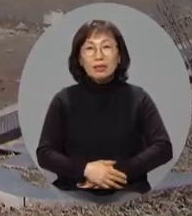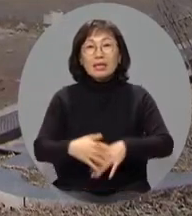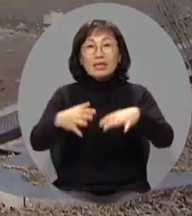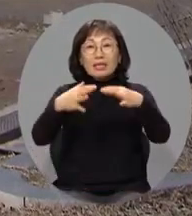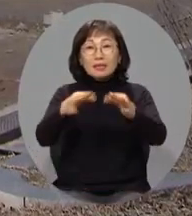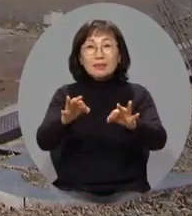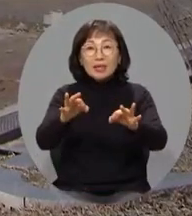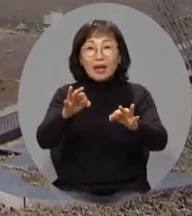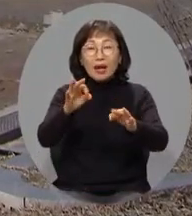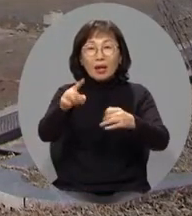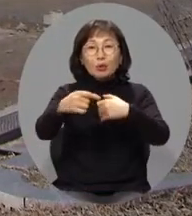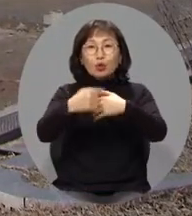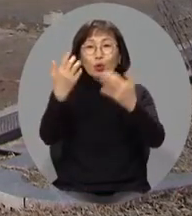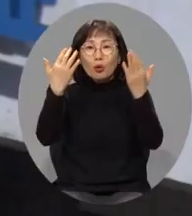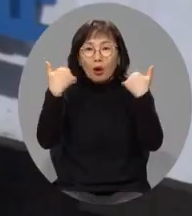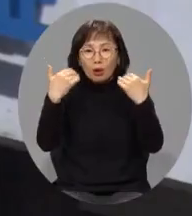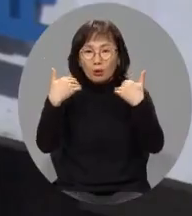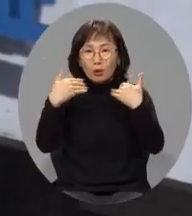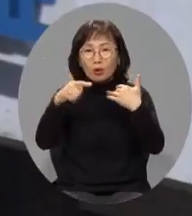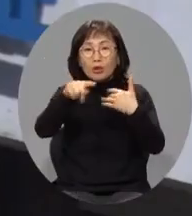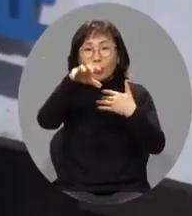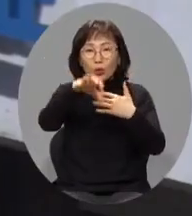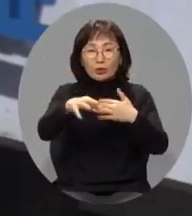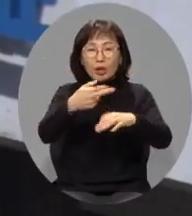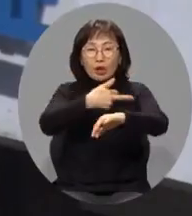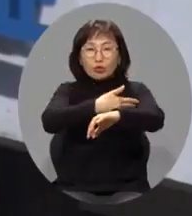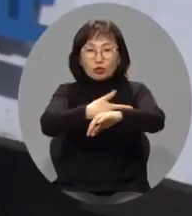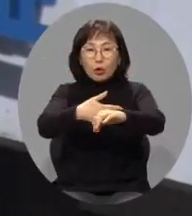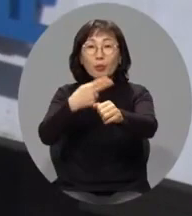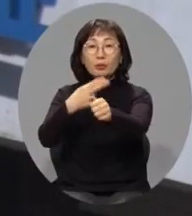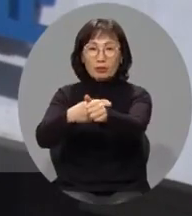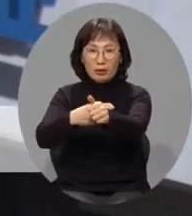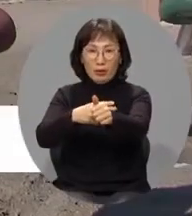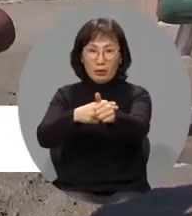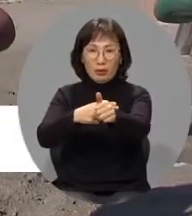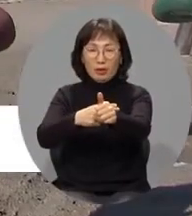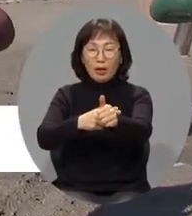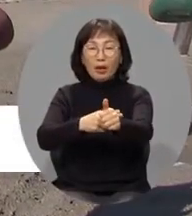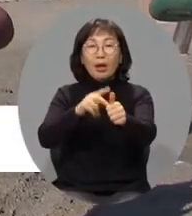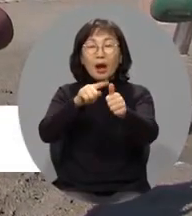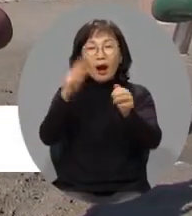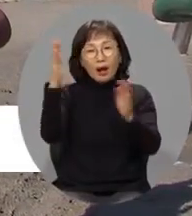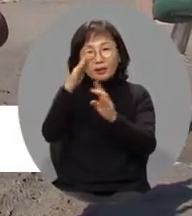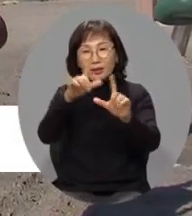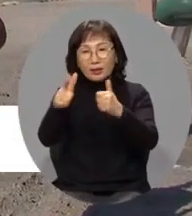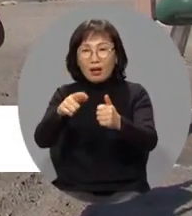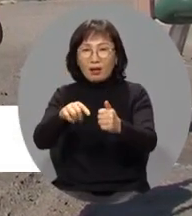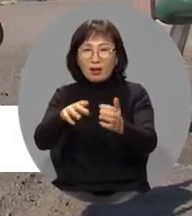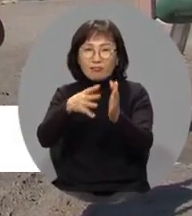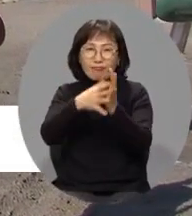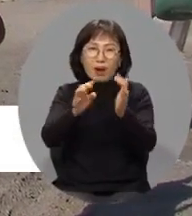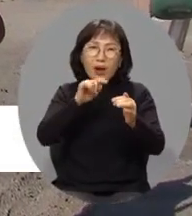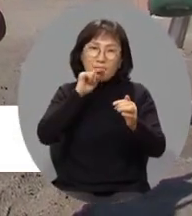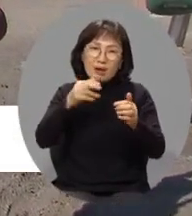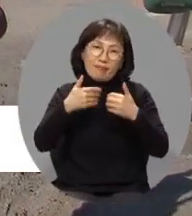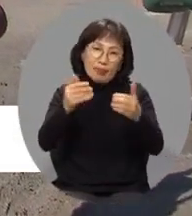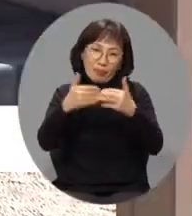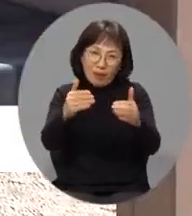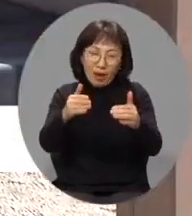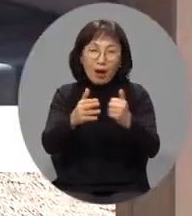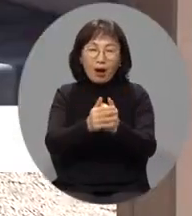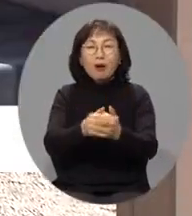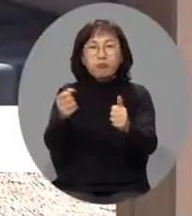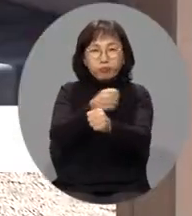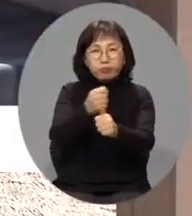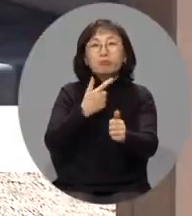김재한 초등학교 이 학교 수영부 강사인 a 씨가 학생들에게 폭언과 폭행을 했다는 의혹이